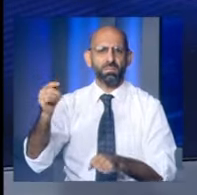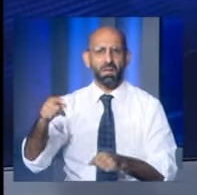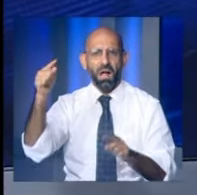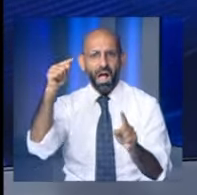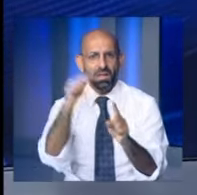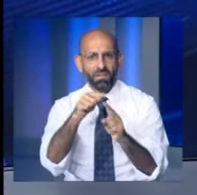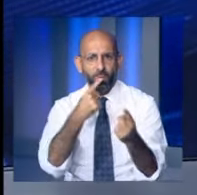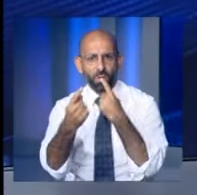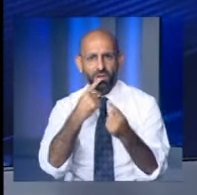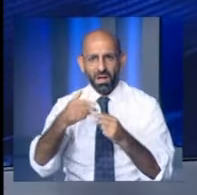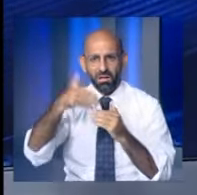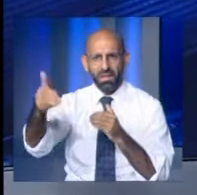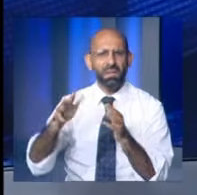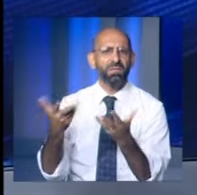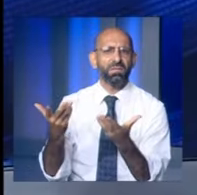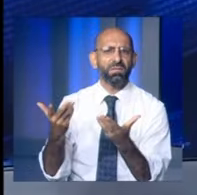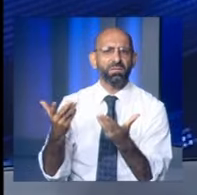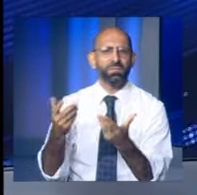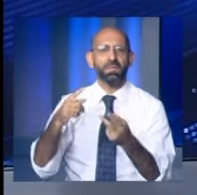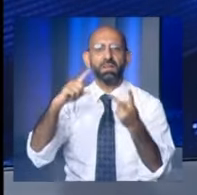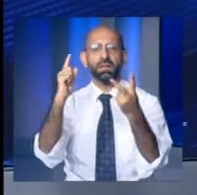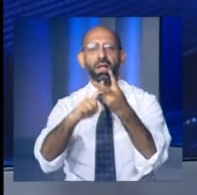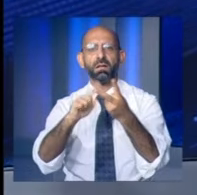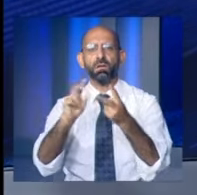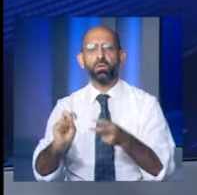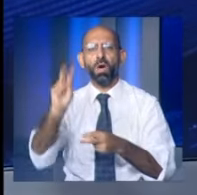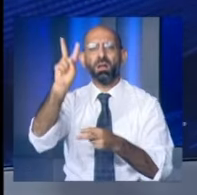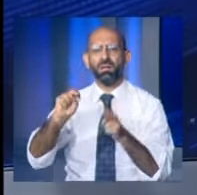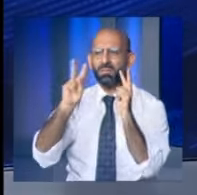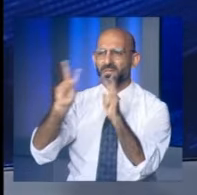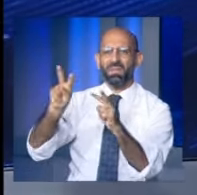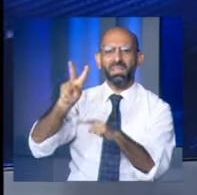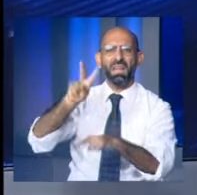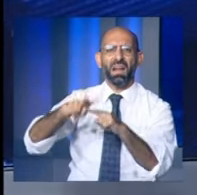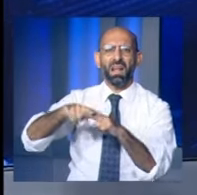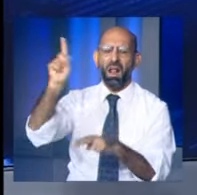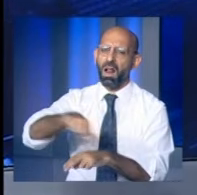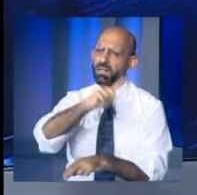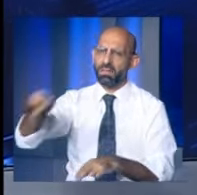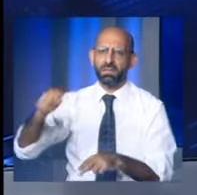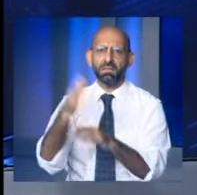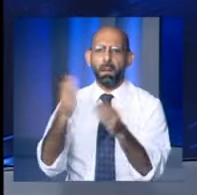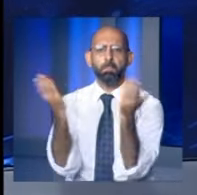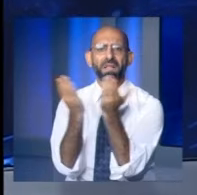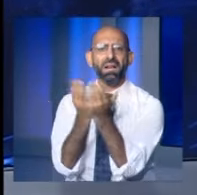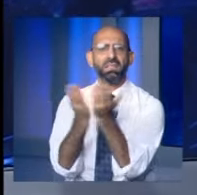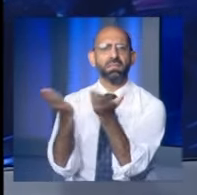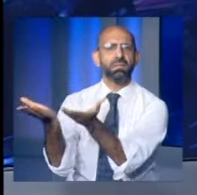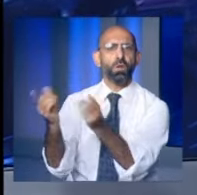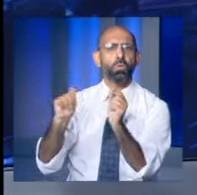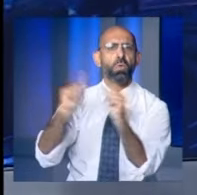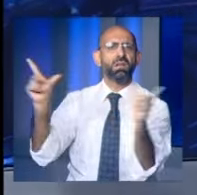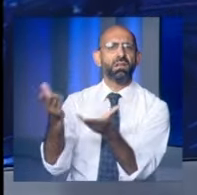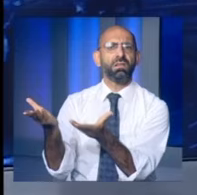ضرب مفاوضات الدوحة؟ المقررة الأممية فرانشيسكا ألبانيز تتهم إسرائيل بالإبادة الجماعية في